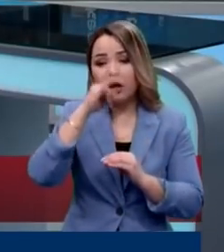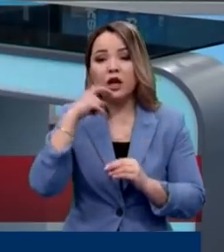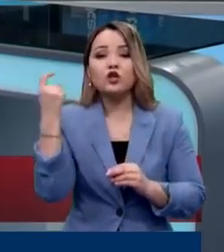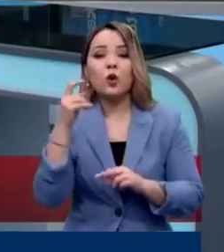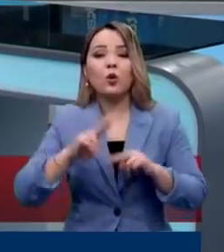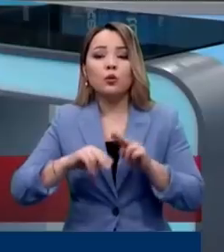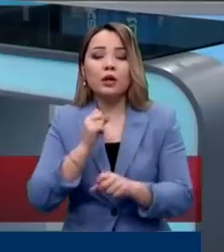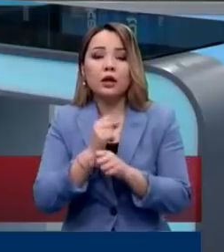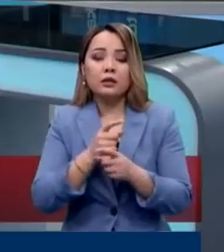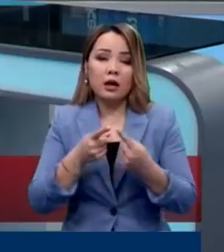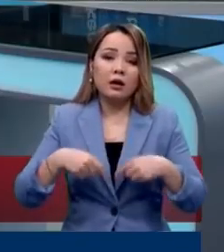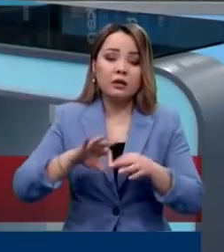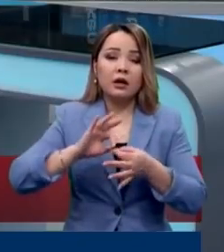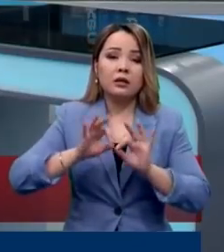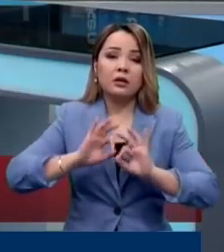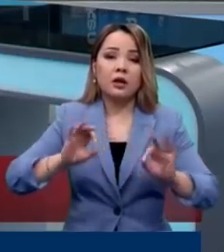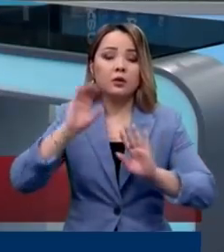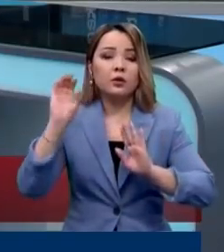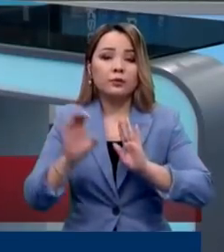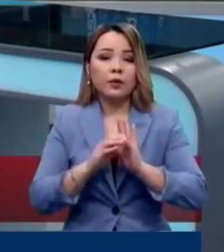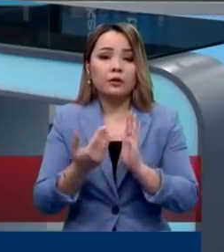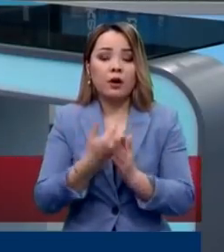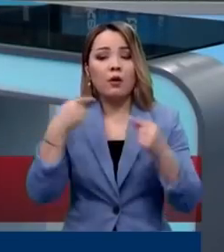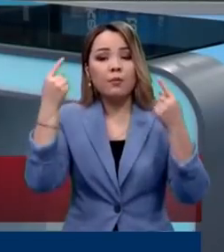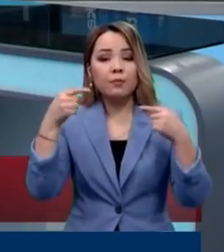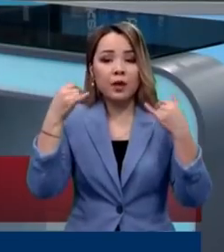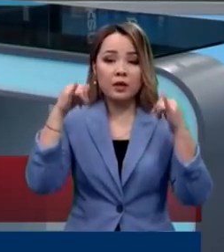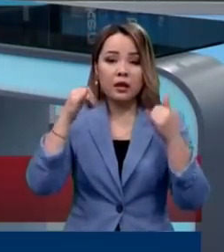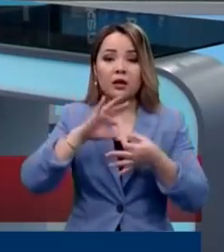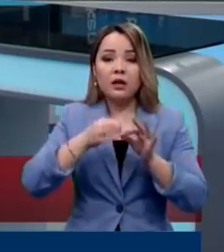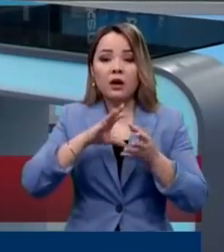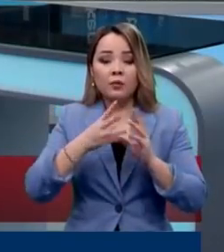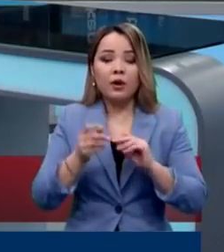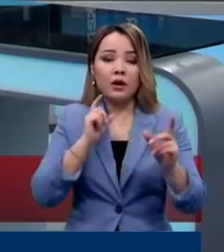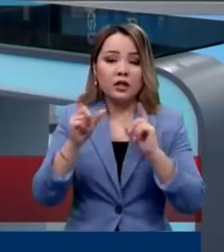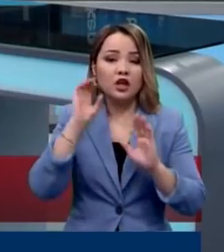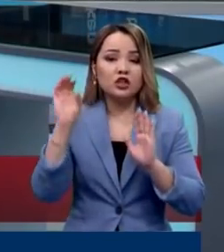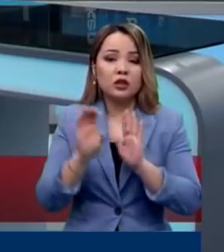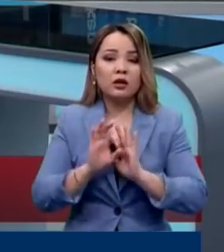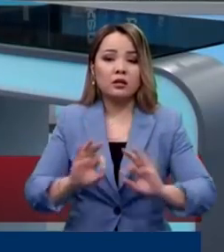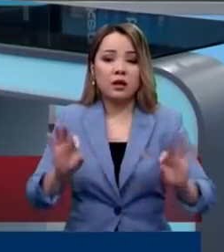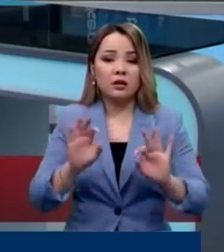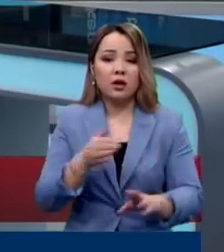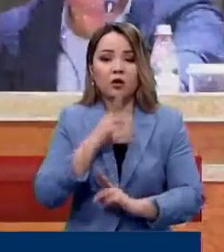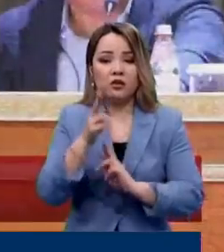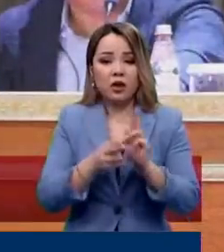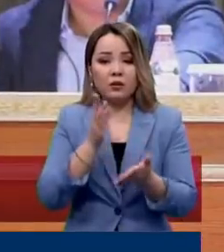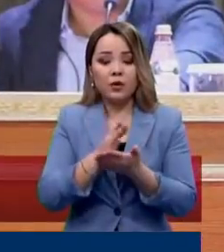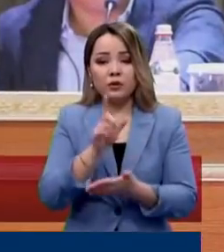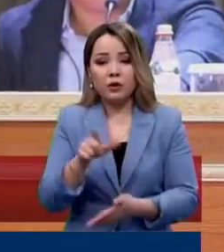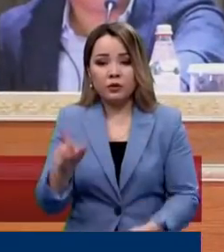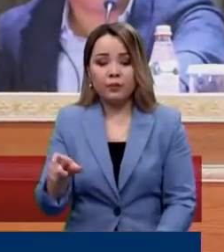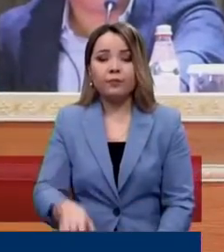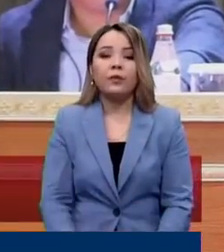шаруаларының құрылтайына қатысып қайтқан тілшіміз Тойгүл Нұржанқызы төрт түлікке қараған ағайының жанай қайын жіпке тізеді. Біздің ауылда